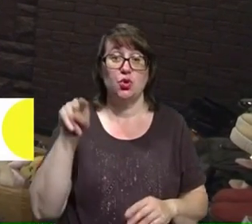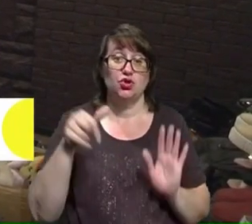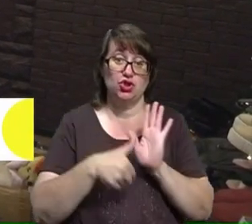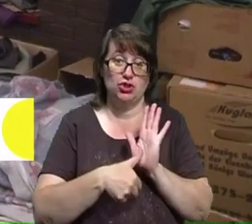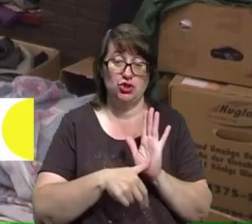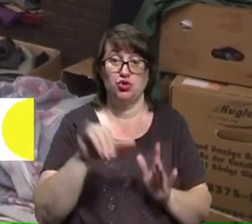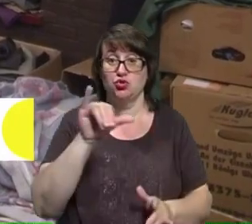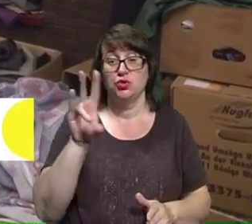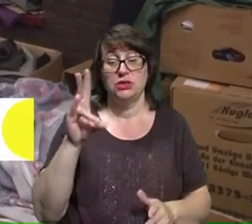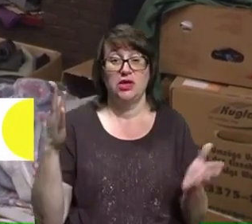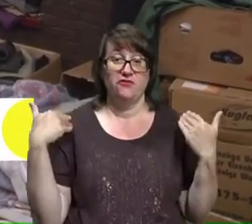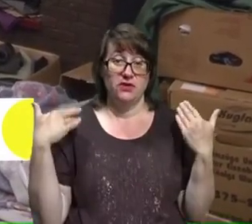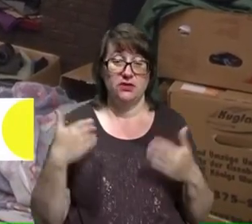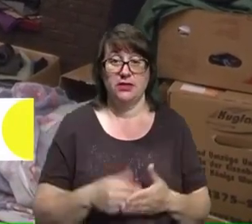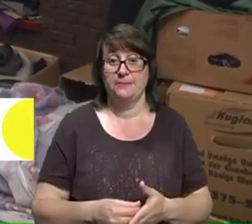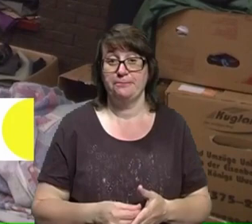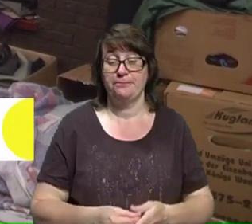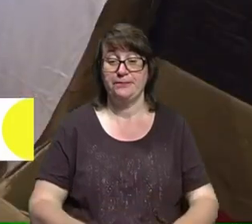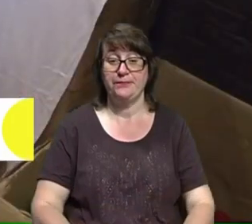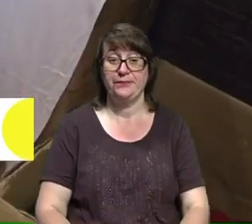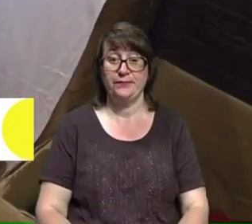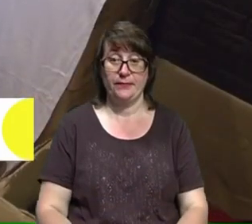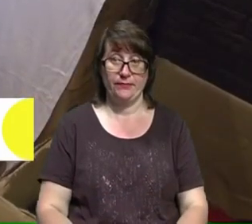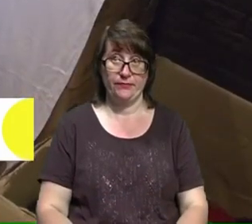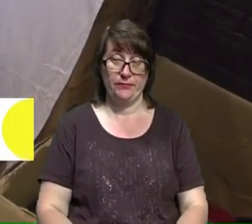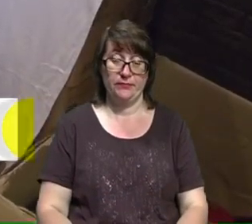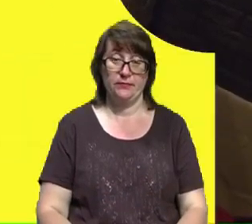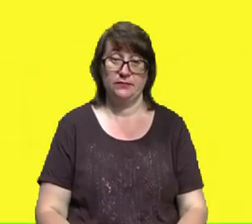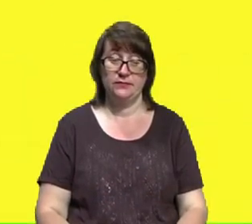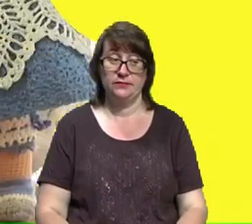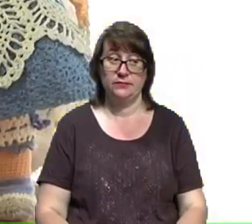вихідний. Тетяна Скоростенська, Ігор Грач. Новини на Суспільному.